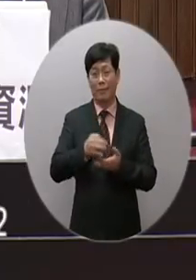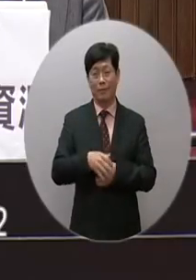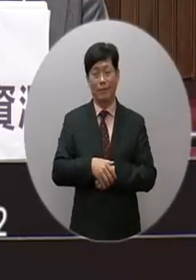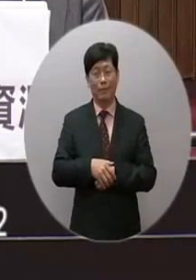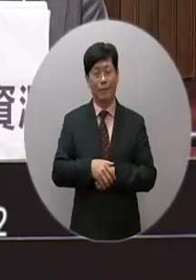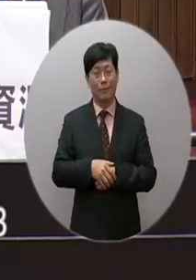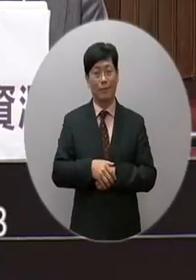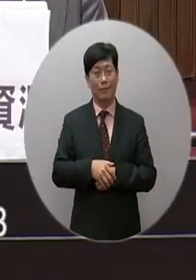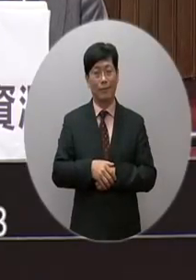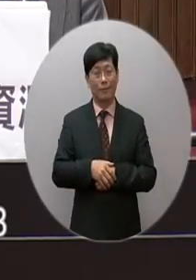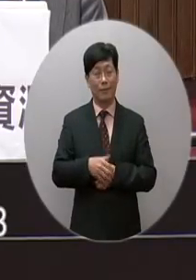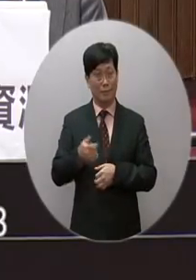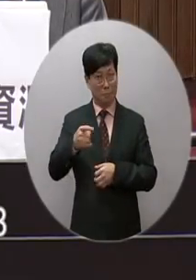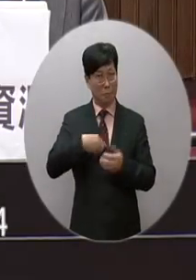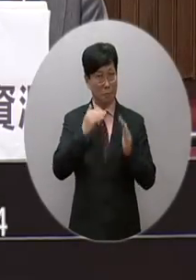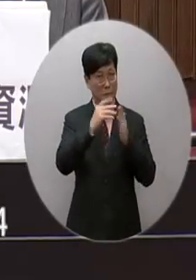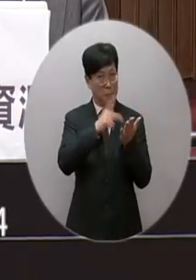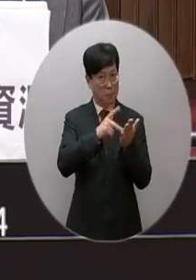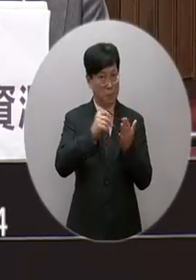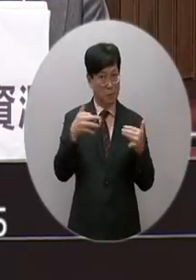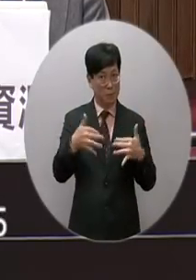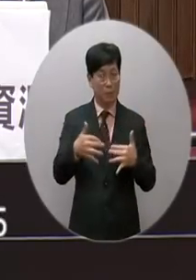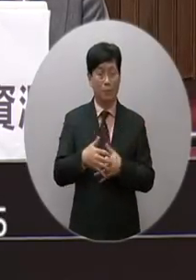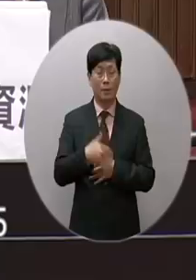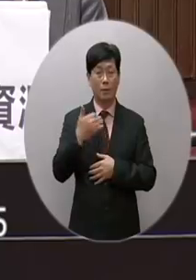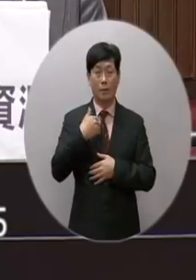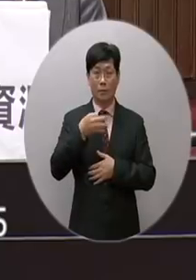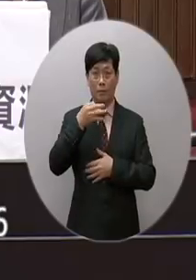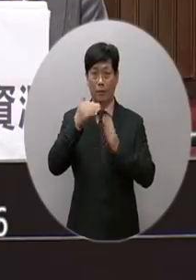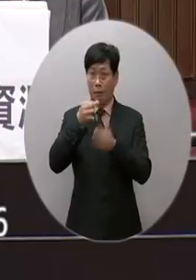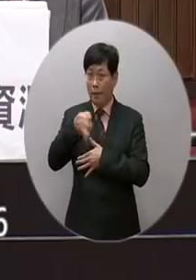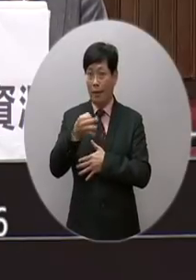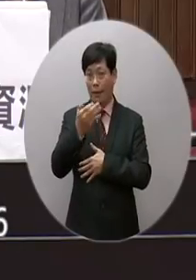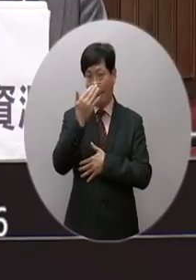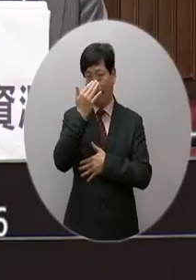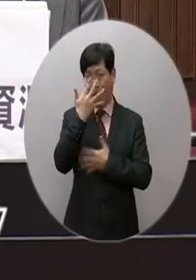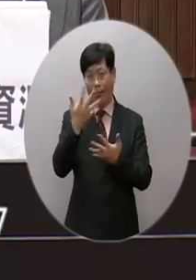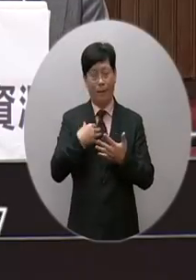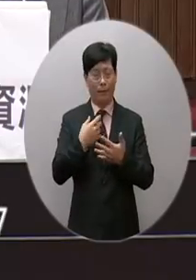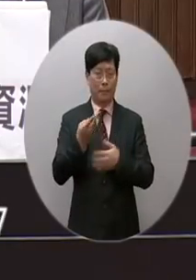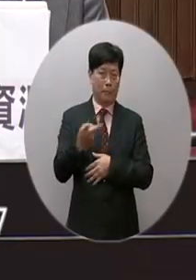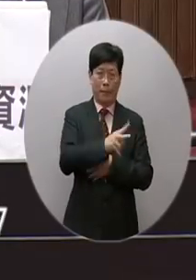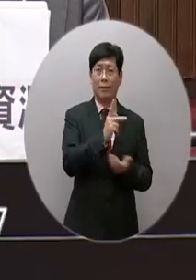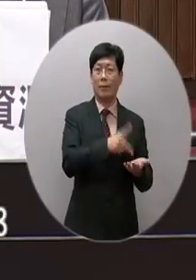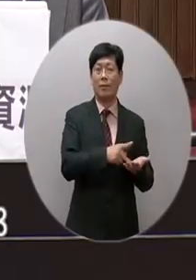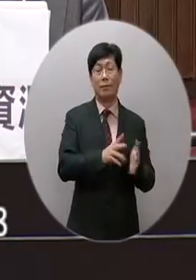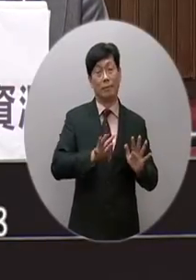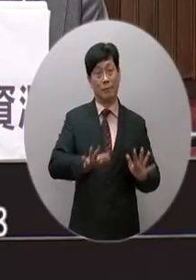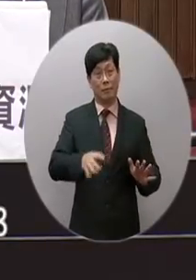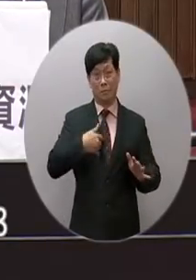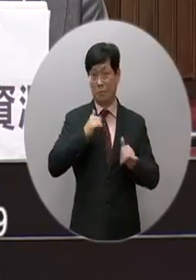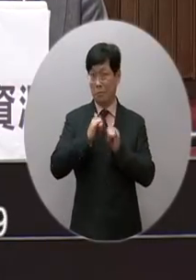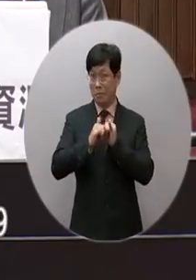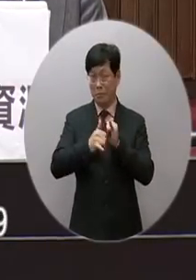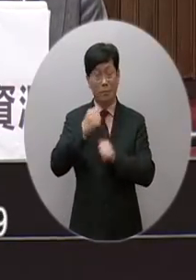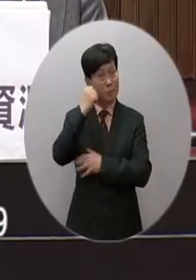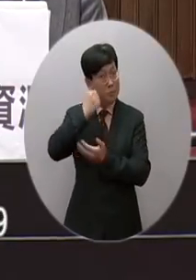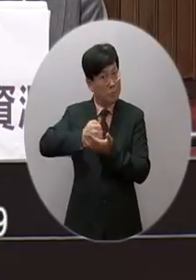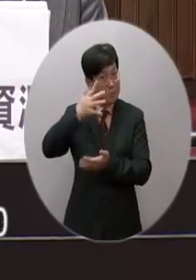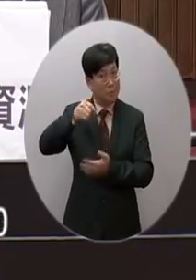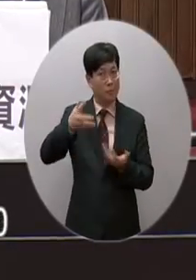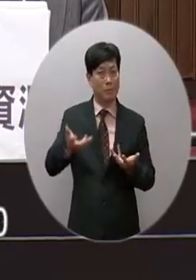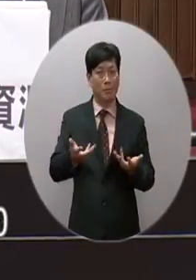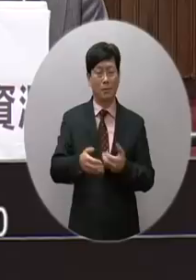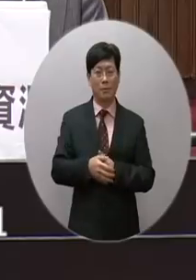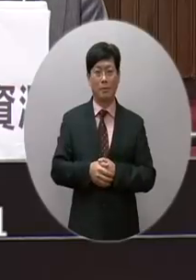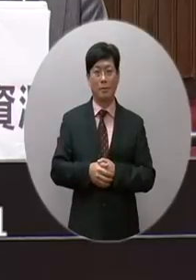说这个租房子，好，他买不起房子，他可能就用租的。那以目前我们的这个社会住宅的这个部